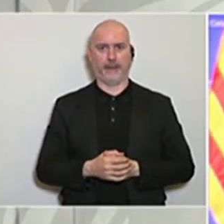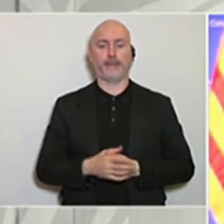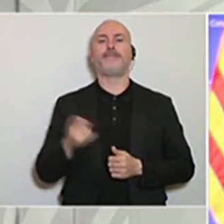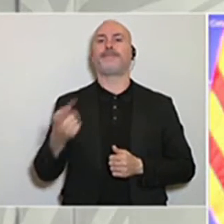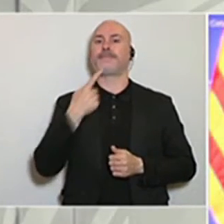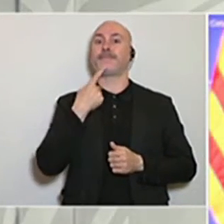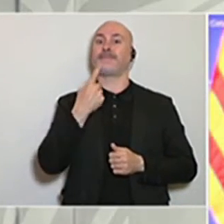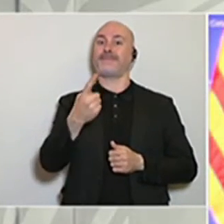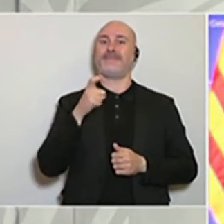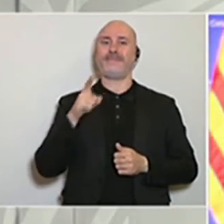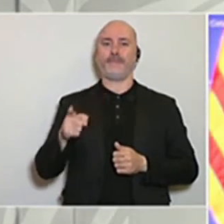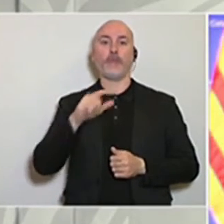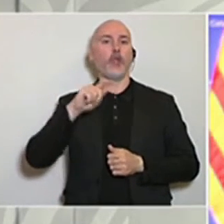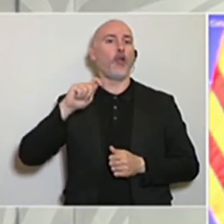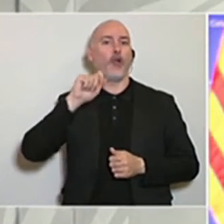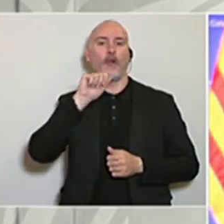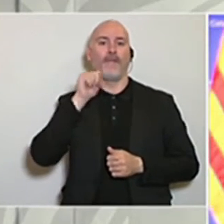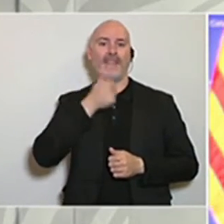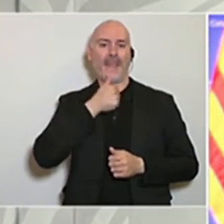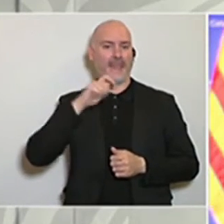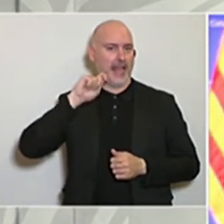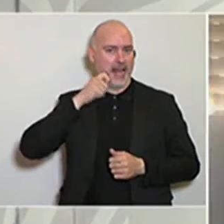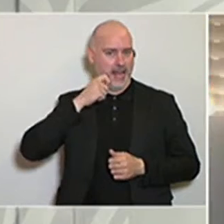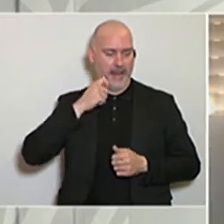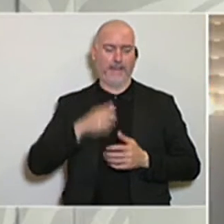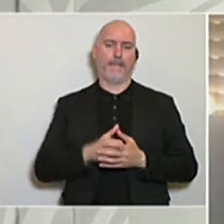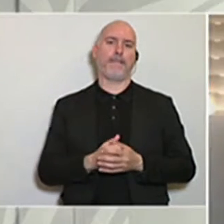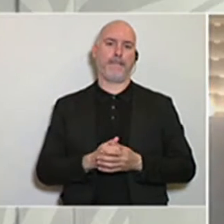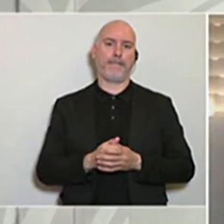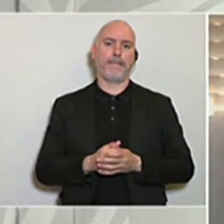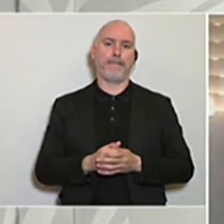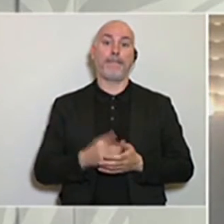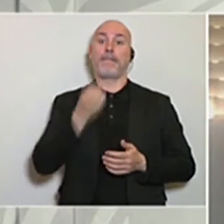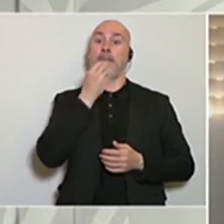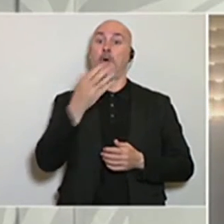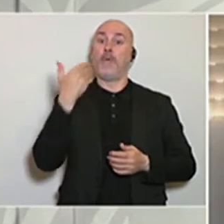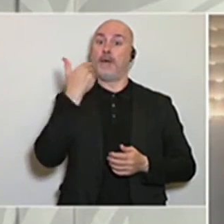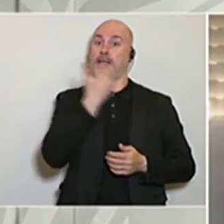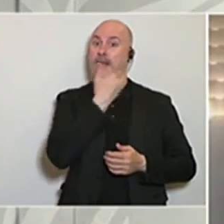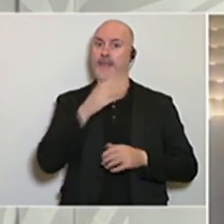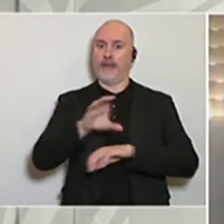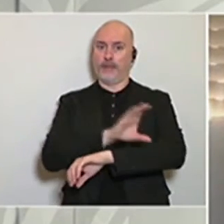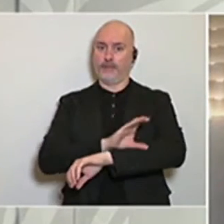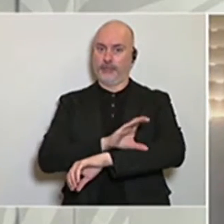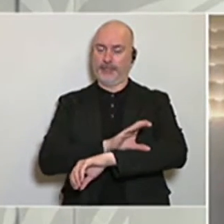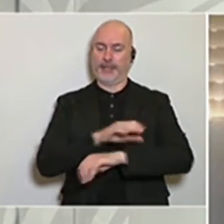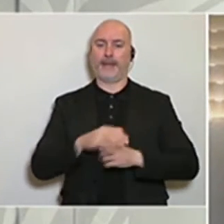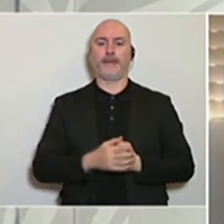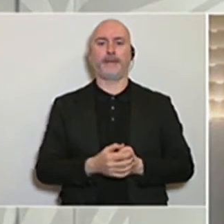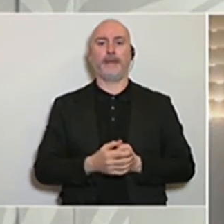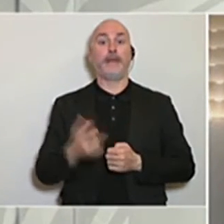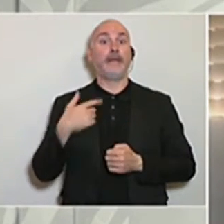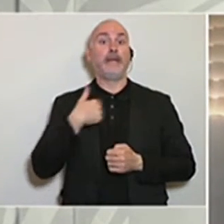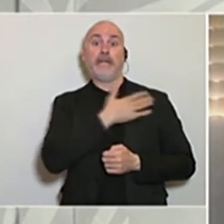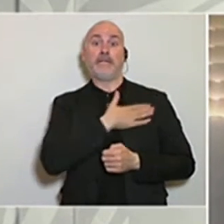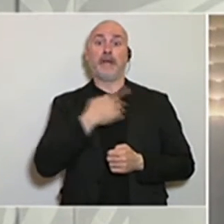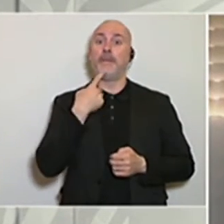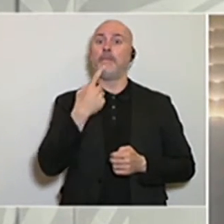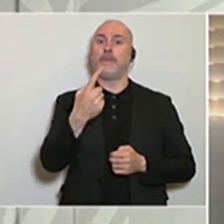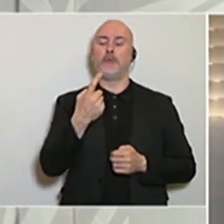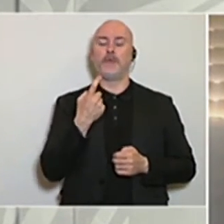Pregunta Marcos Lamelas, del Confidencial. Hola, bona tarda, consellera. li volia